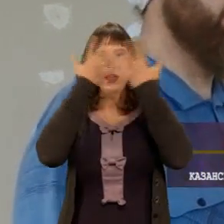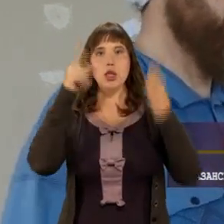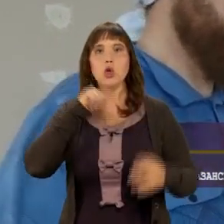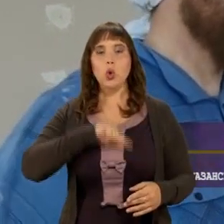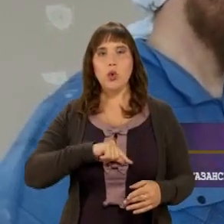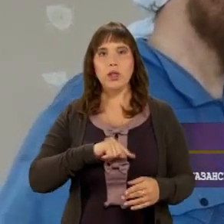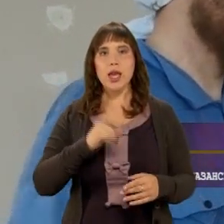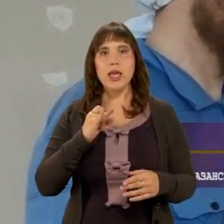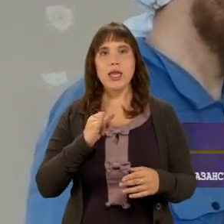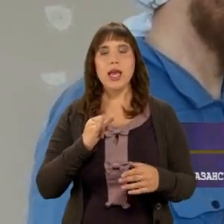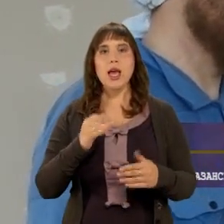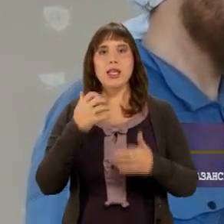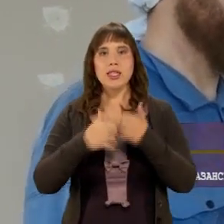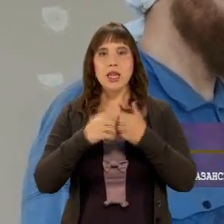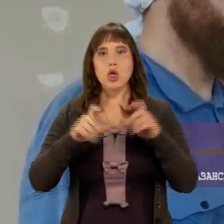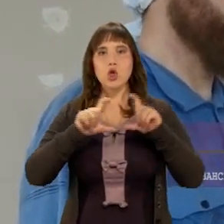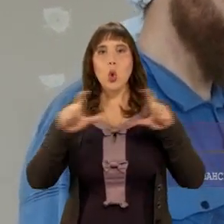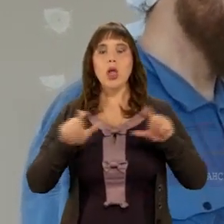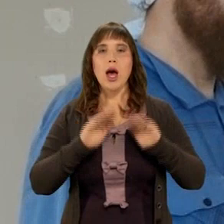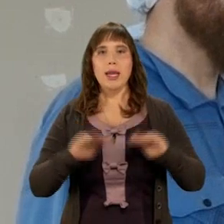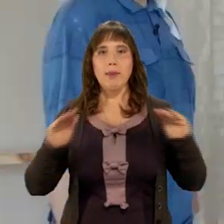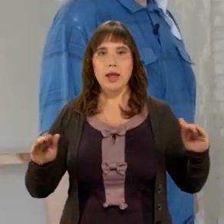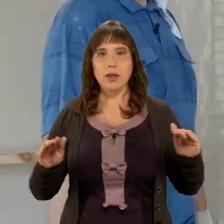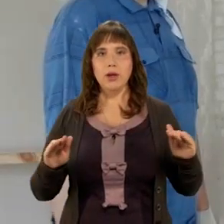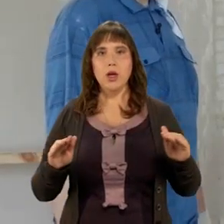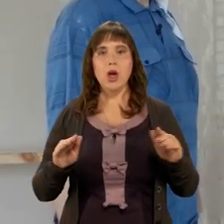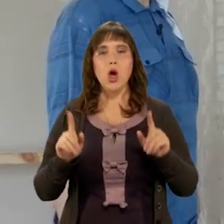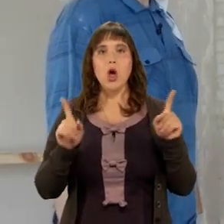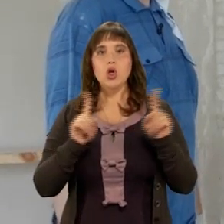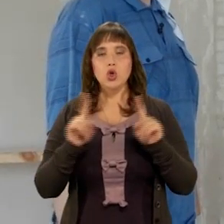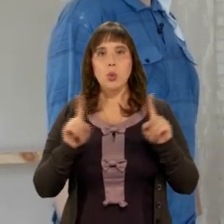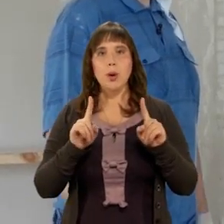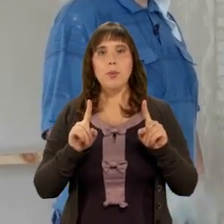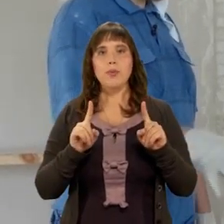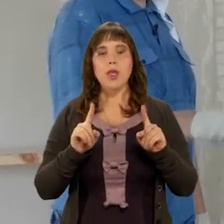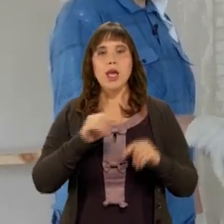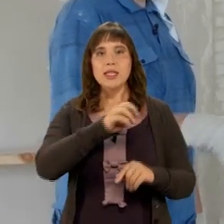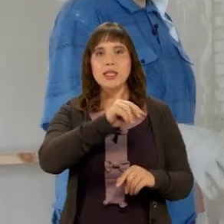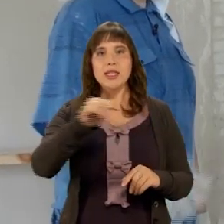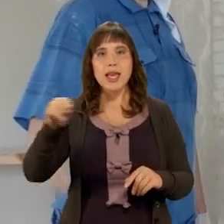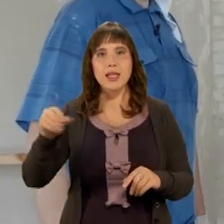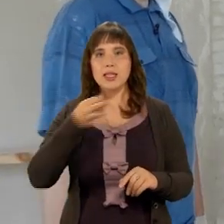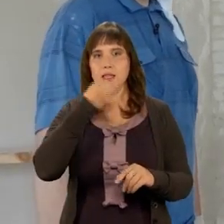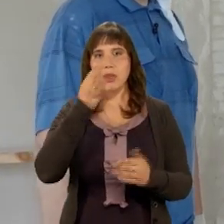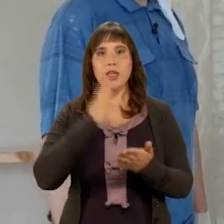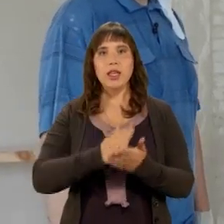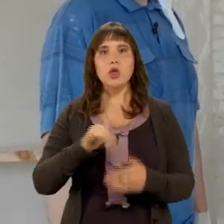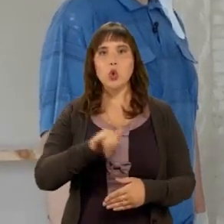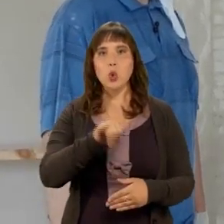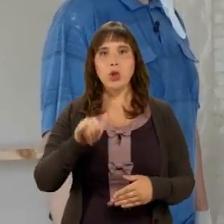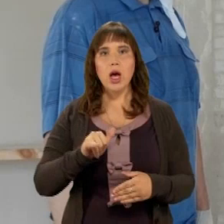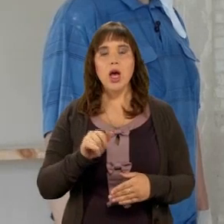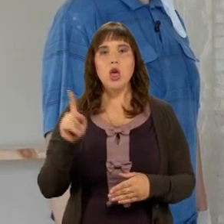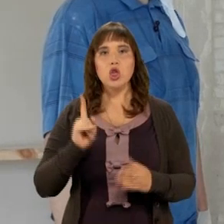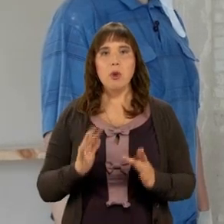духовное. И средняя школа, ребята, значит, которые... То есть, чтобы не тянуло... Почвы-то ребята, здесь сеять-то, семена-то есть куда сеять, чтобы